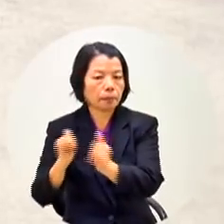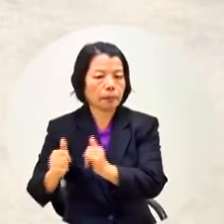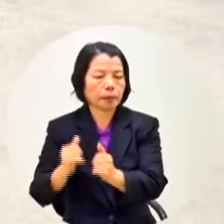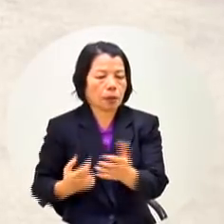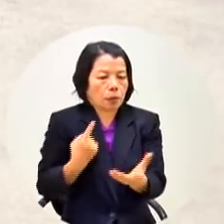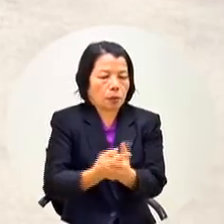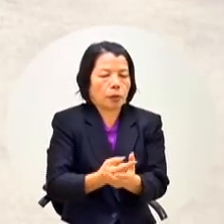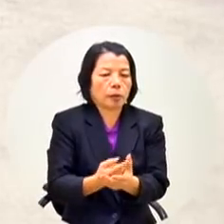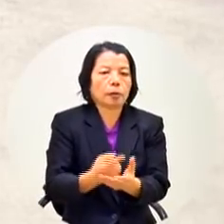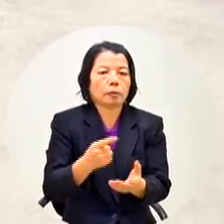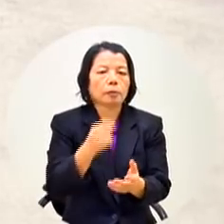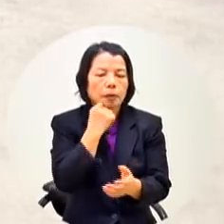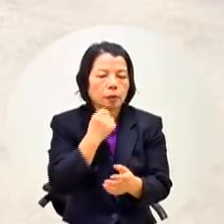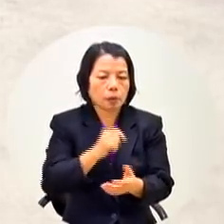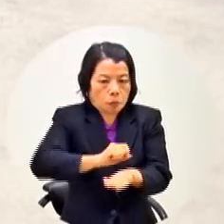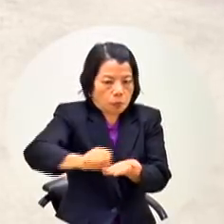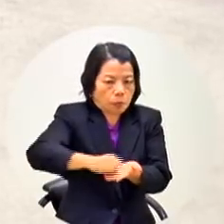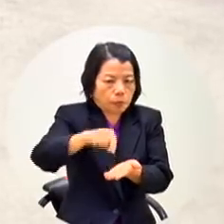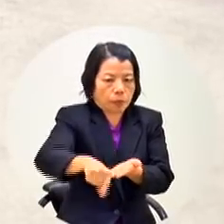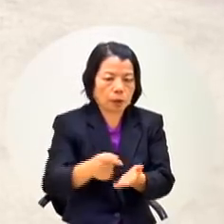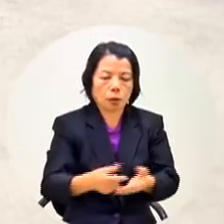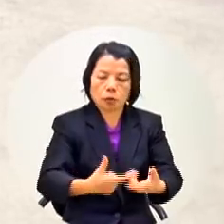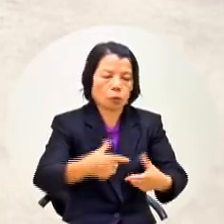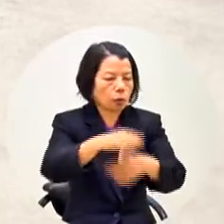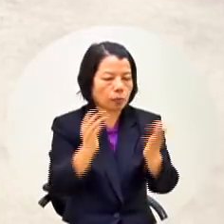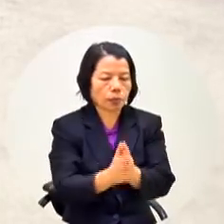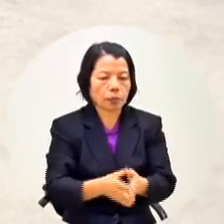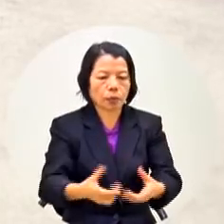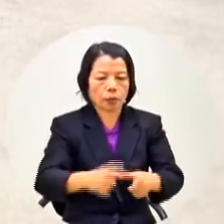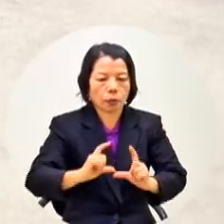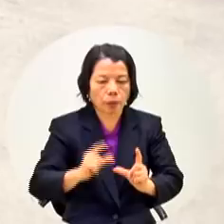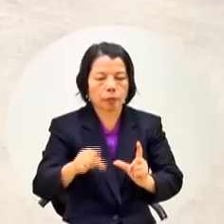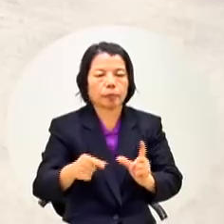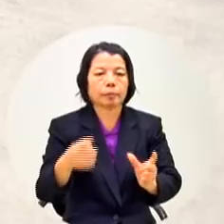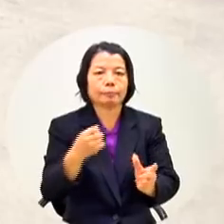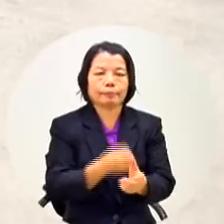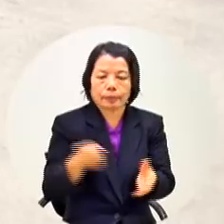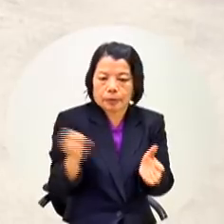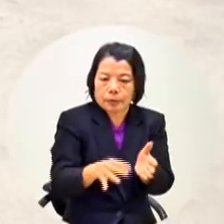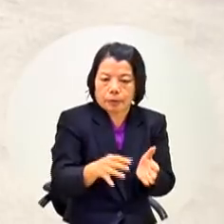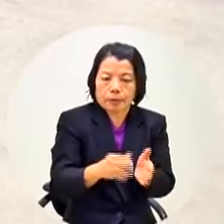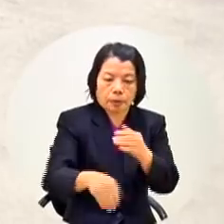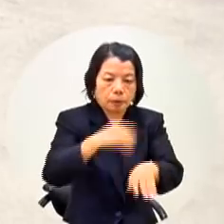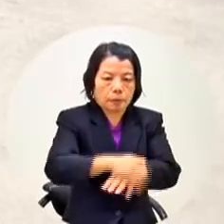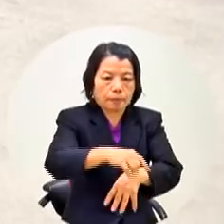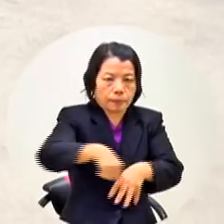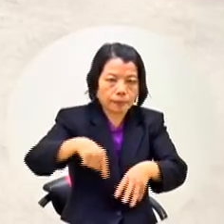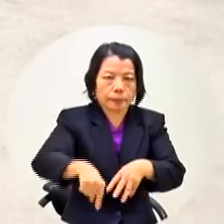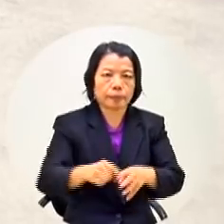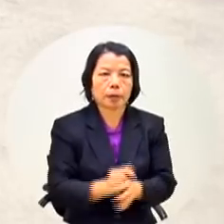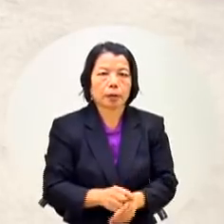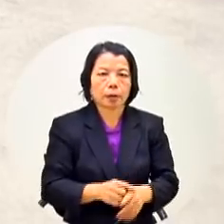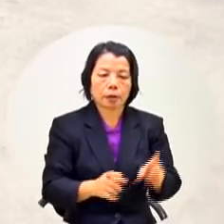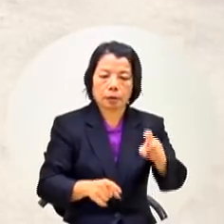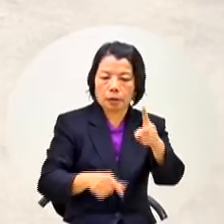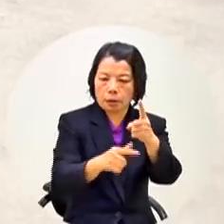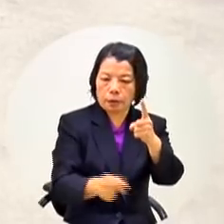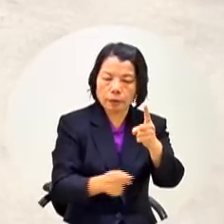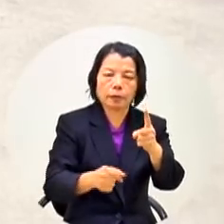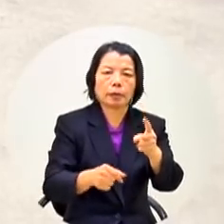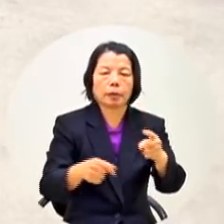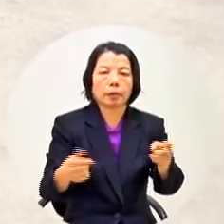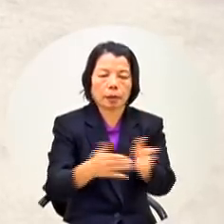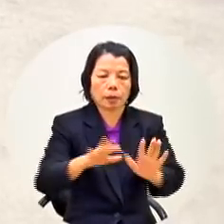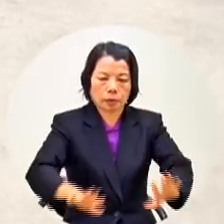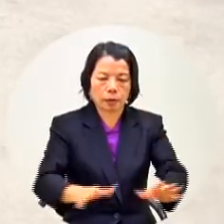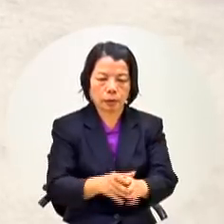归纳入建设成本。那原本国发会在去年10月31号召开会议审查，结论是同意复院